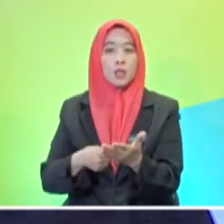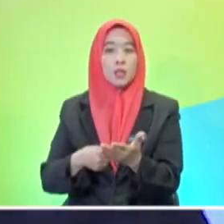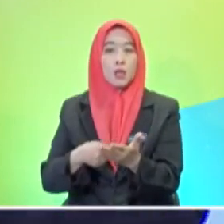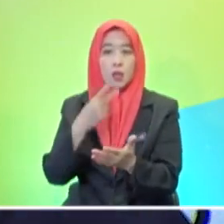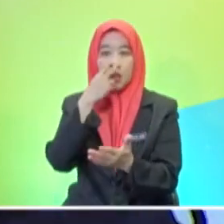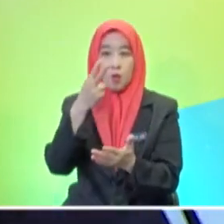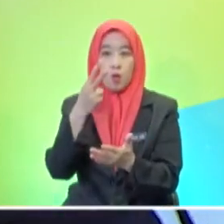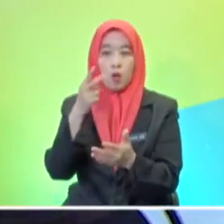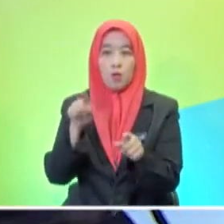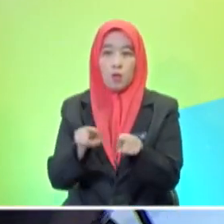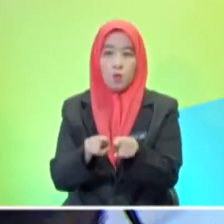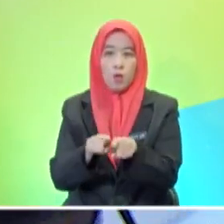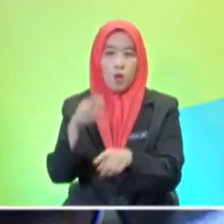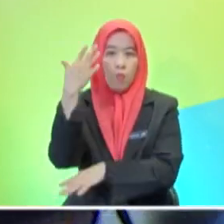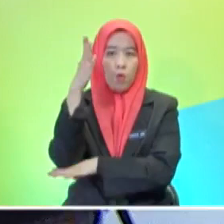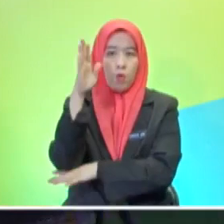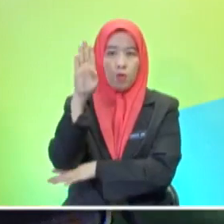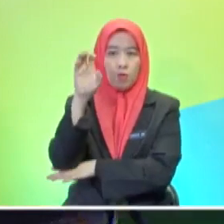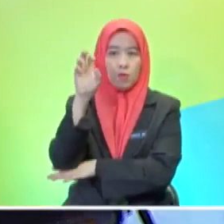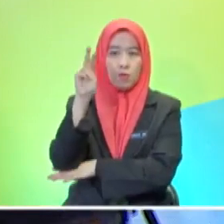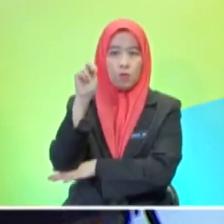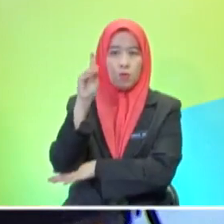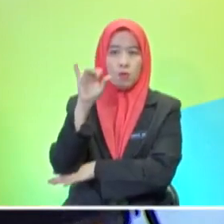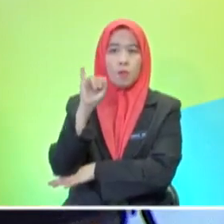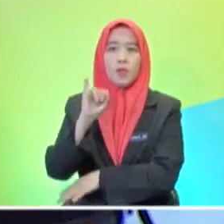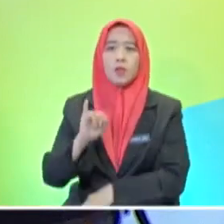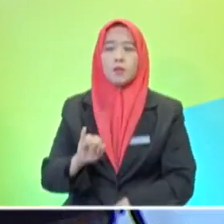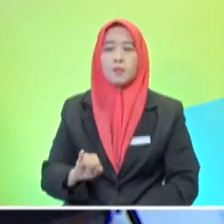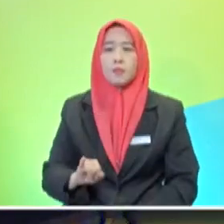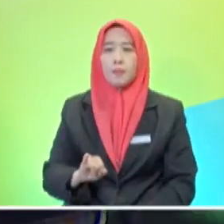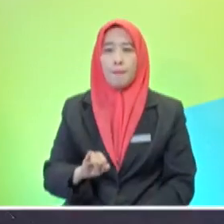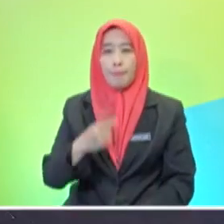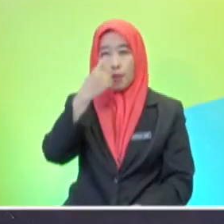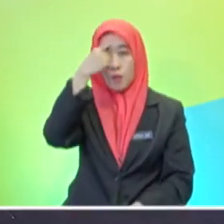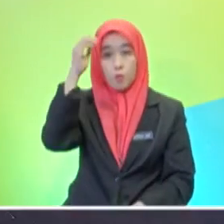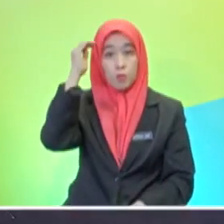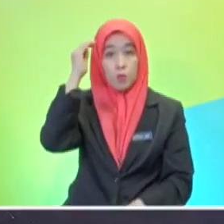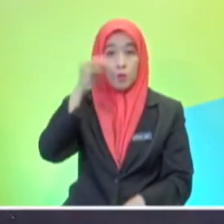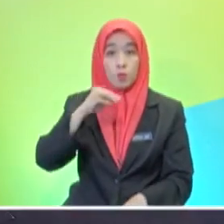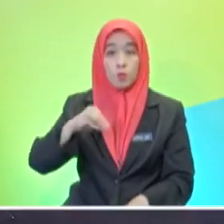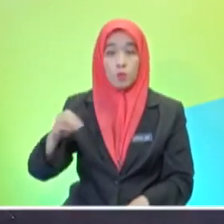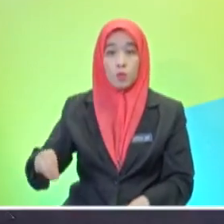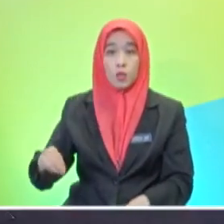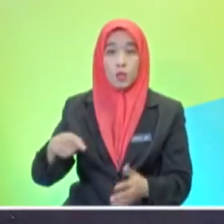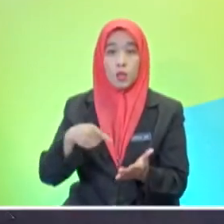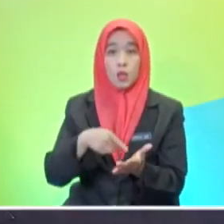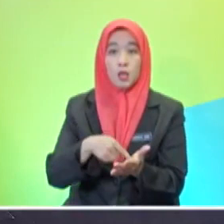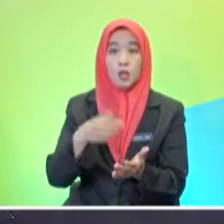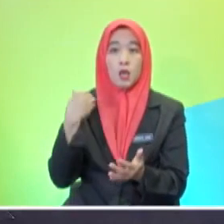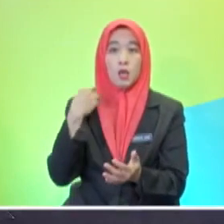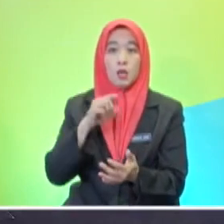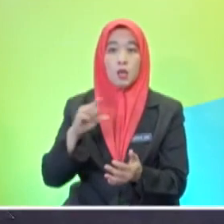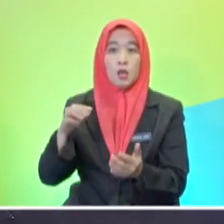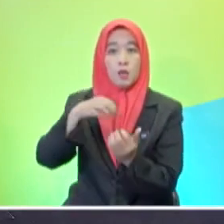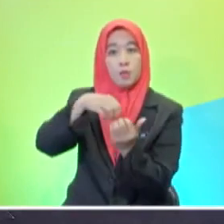dari sini kan macam pokok bendi. Okey, betul Syafika. Untuk pengetahuan murid-murid di rumah, ini adalah biji benih pokok